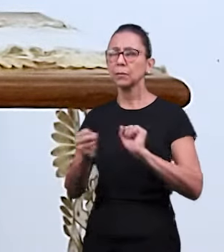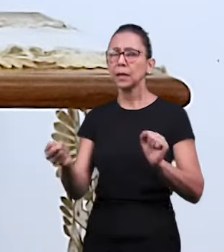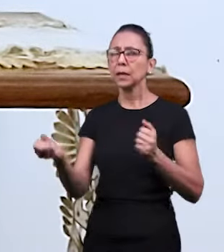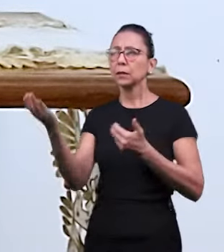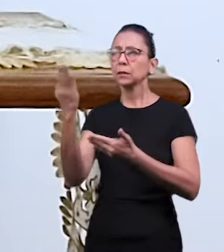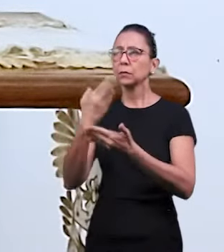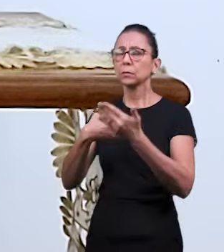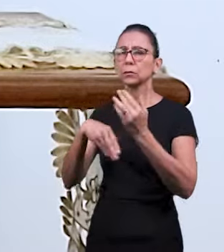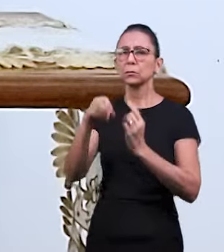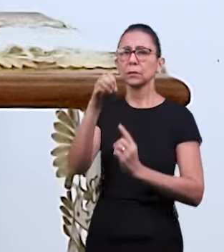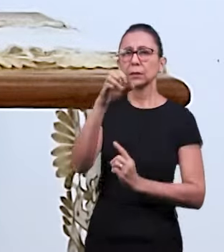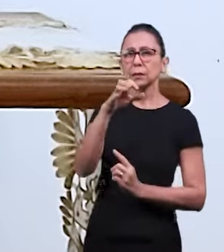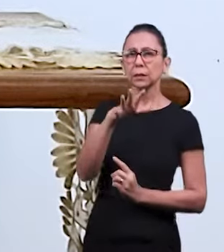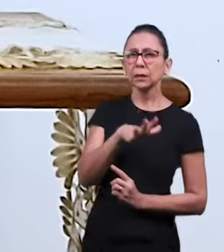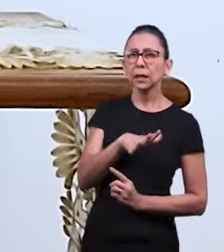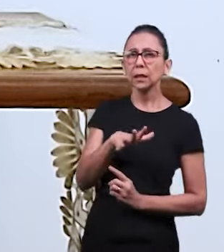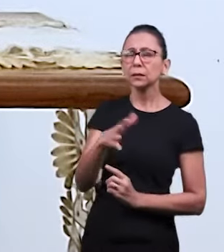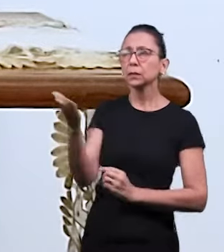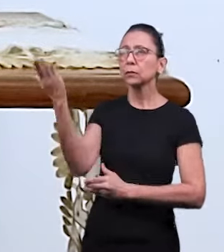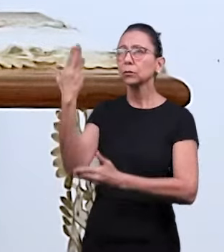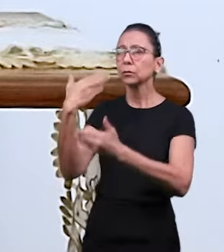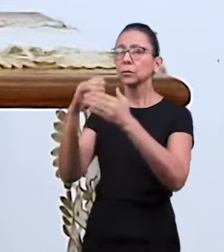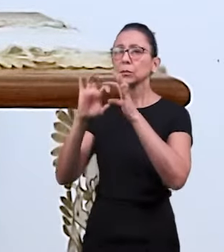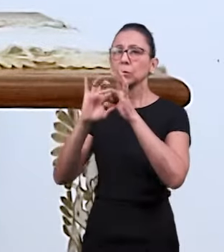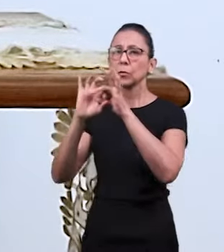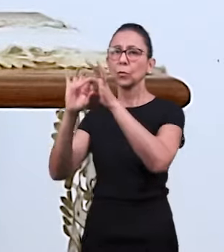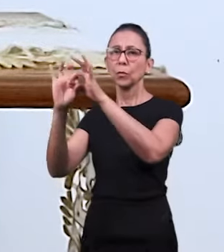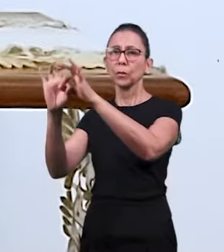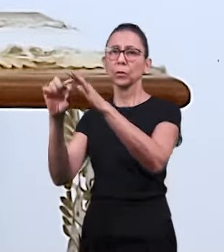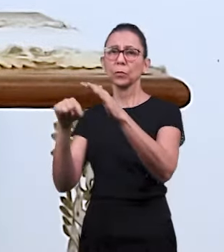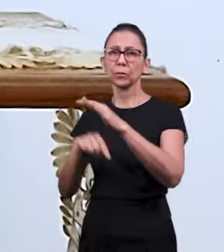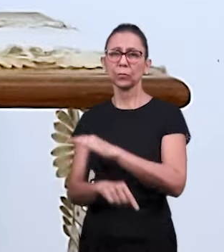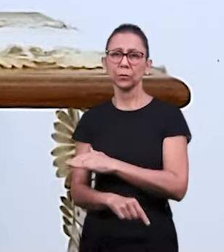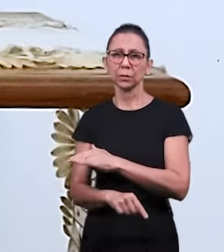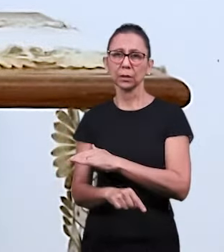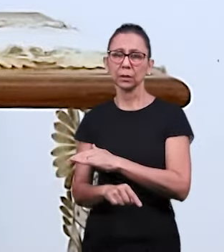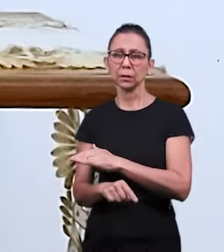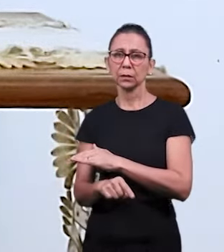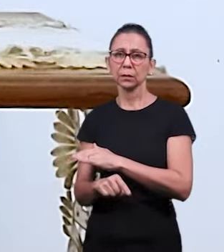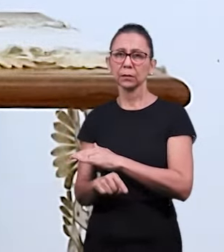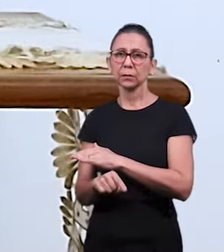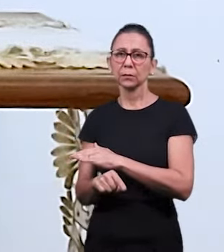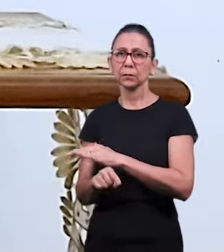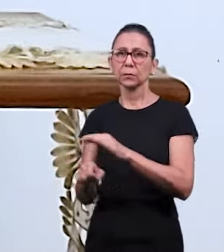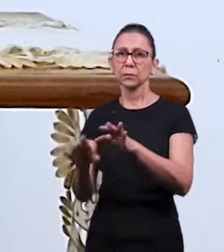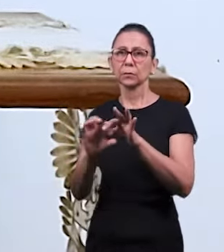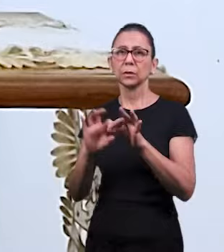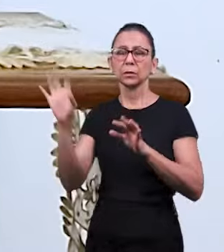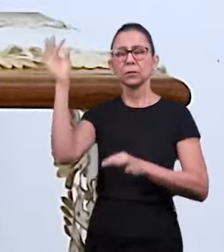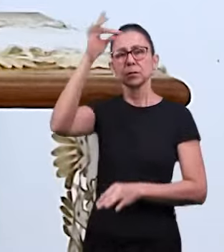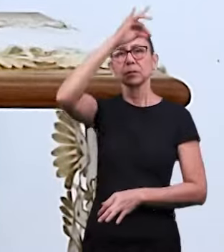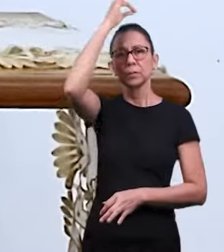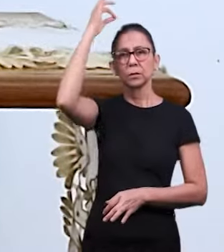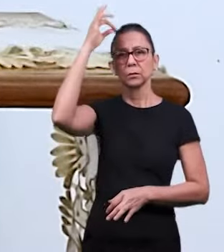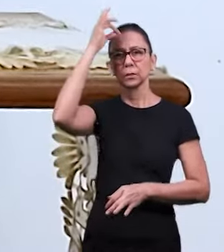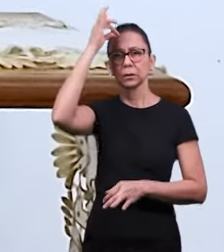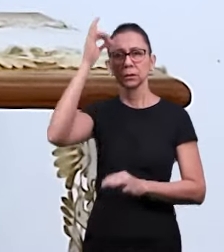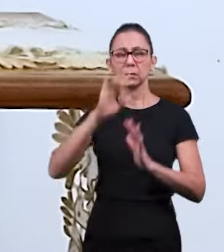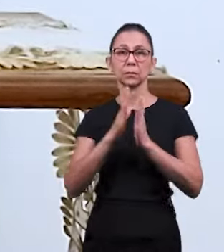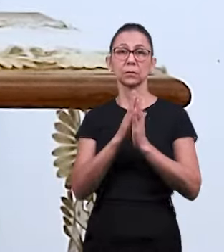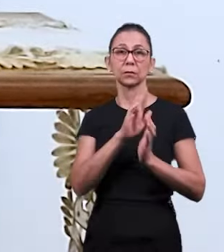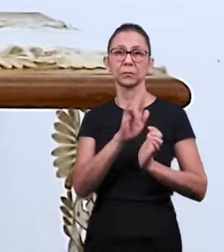Господь, общение с Духом Твоим Святым. Мы молимся к Тебе во имя Господа Иисуса. Аминь.